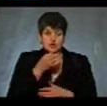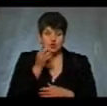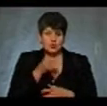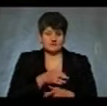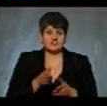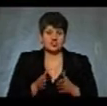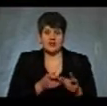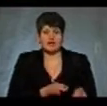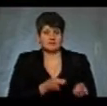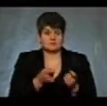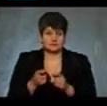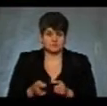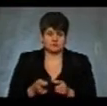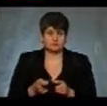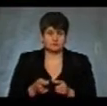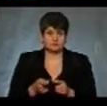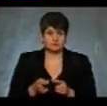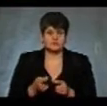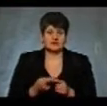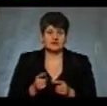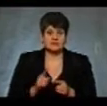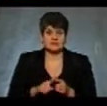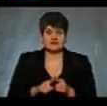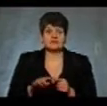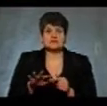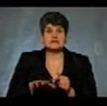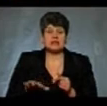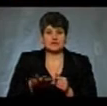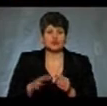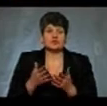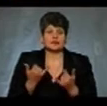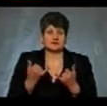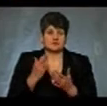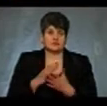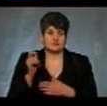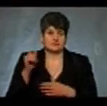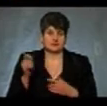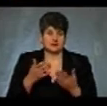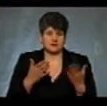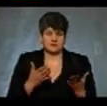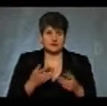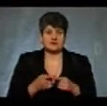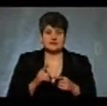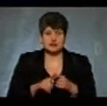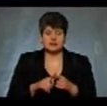потрапляння цих боєприпасів – це з території, де проводяться бойові дії, тобто територія